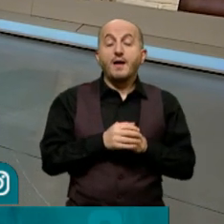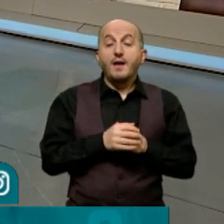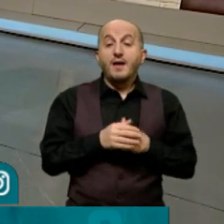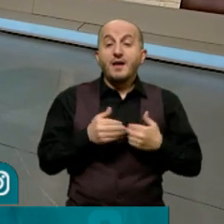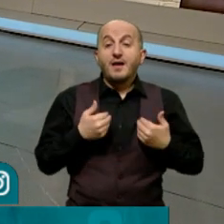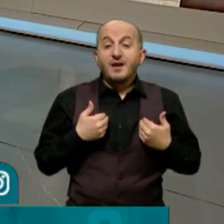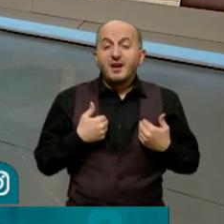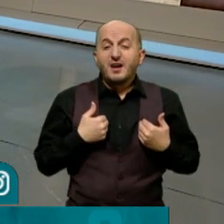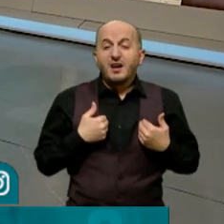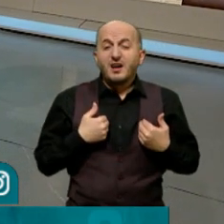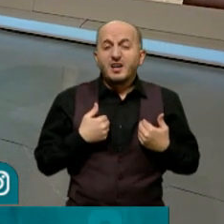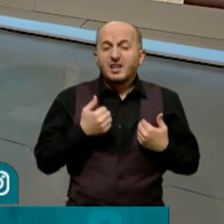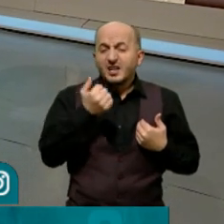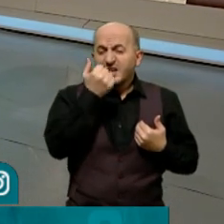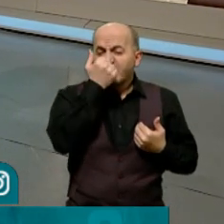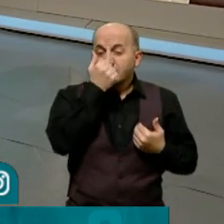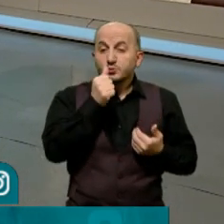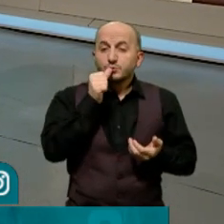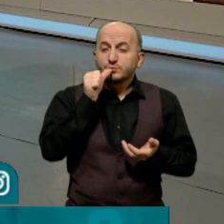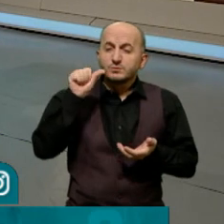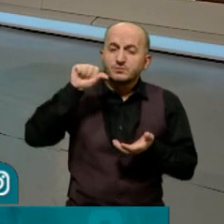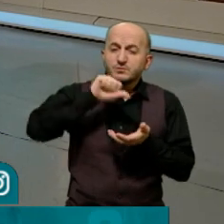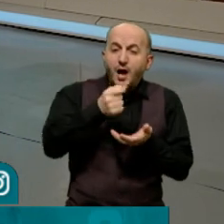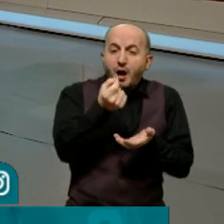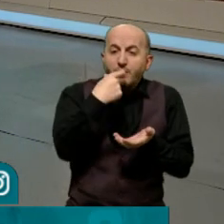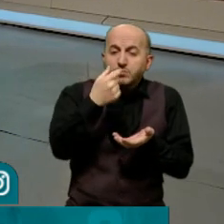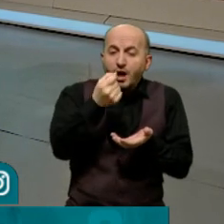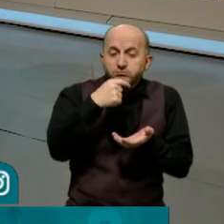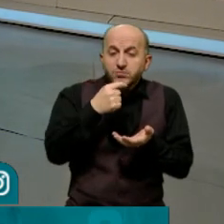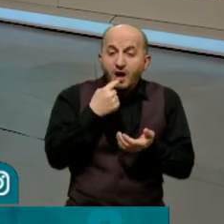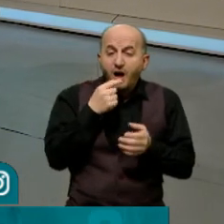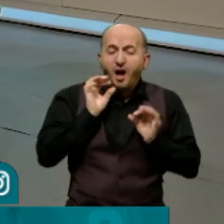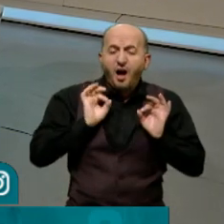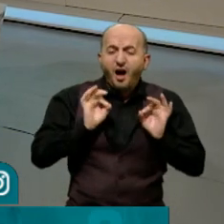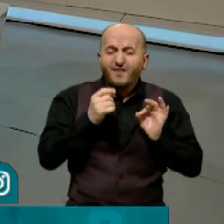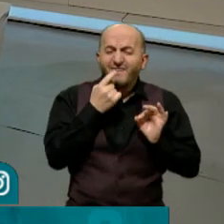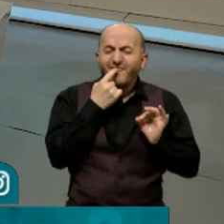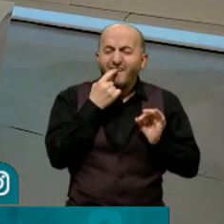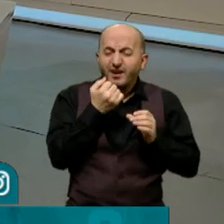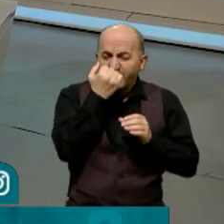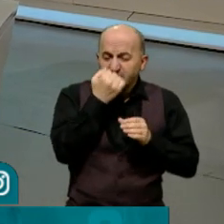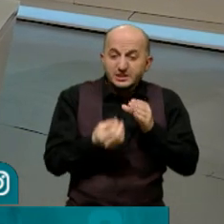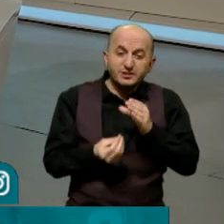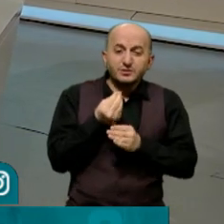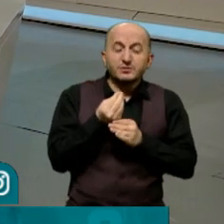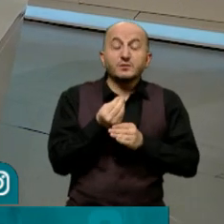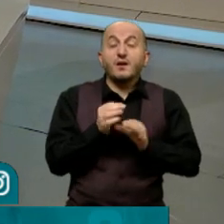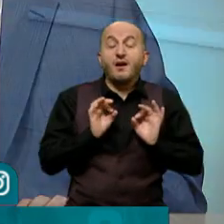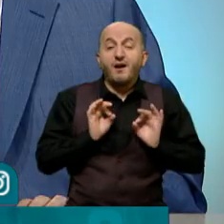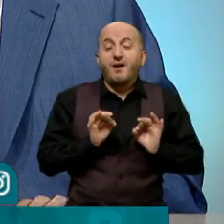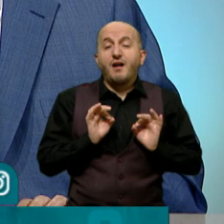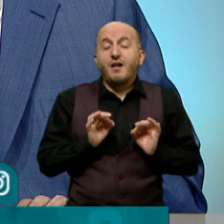oluyor hocam. Kanser alıcı veriyorlar. Ağzımda kan geliyor sürekli. Dişlerim hep kanıyor.